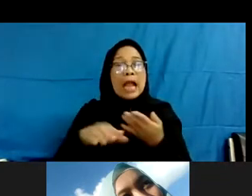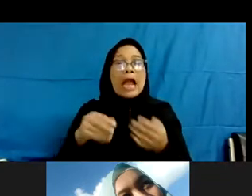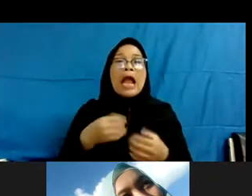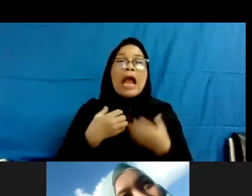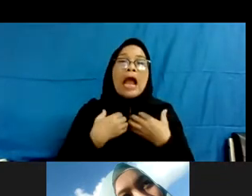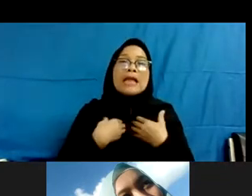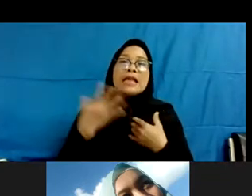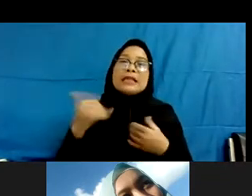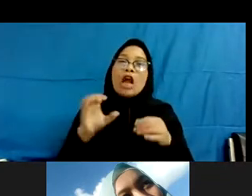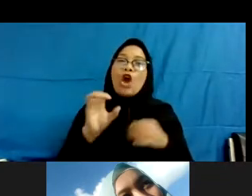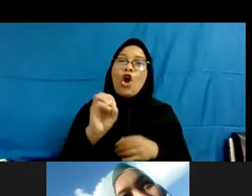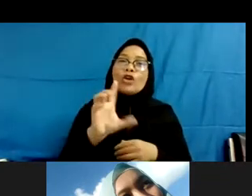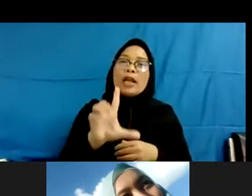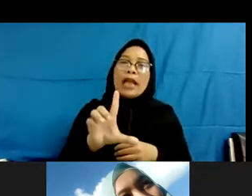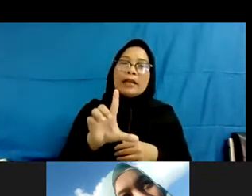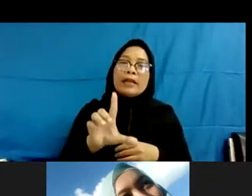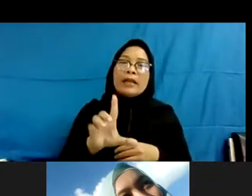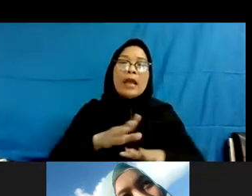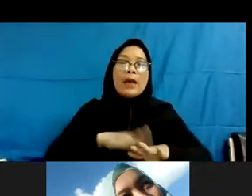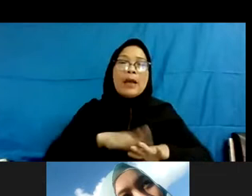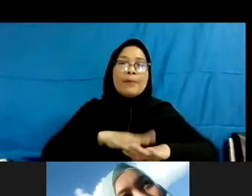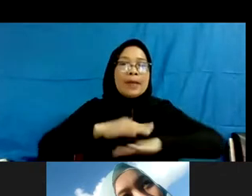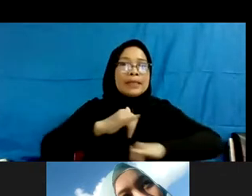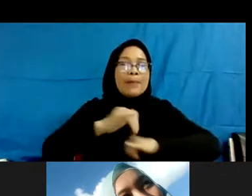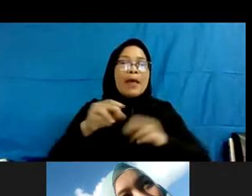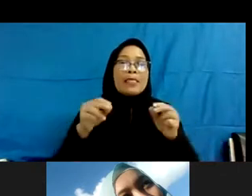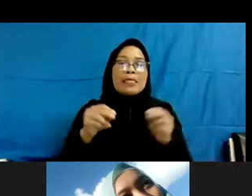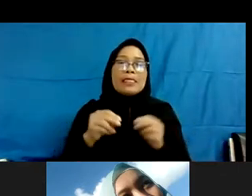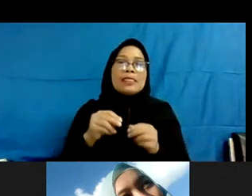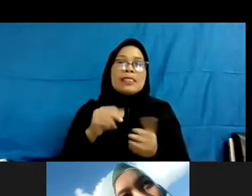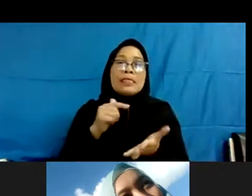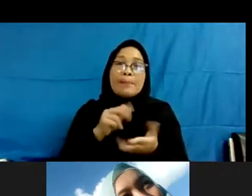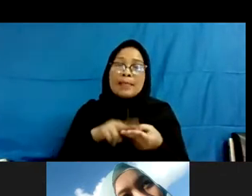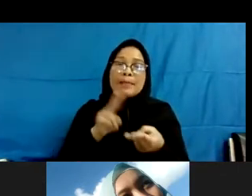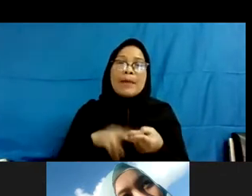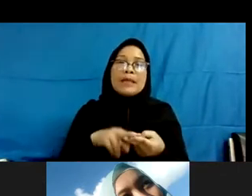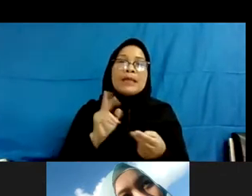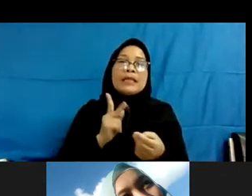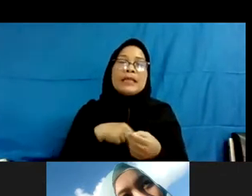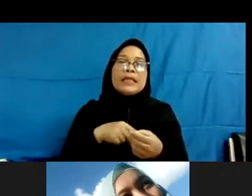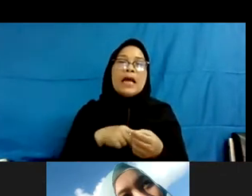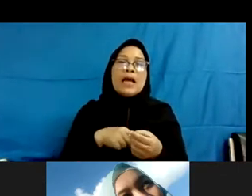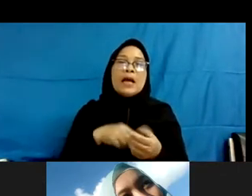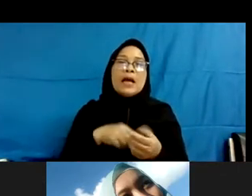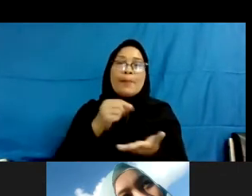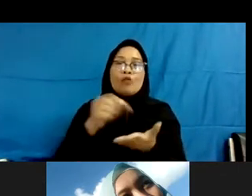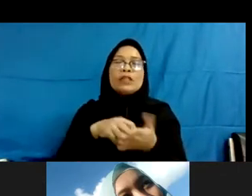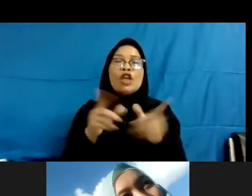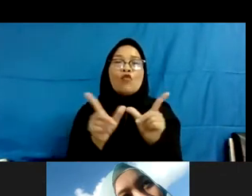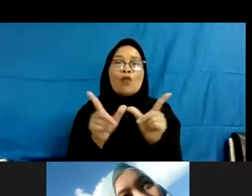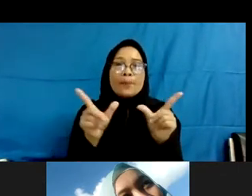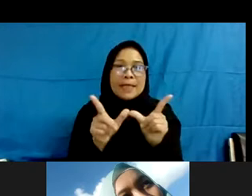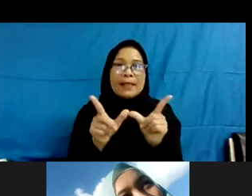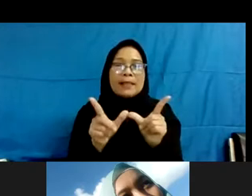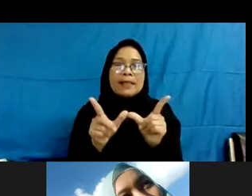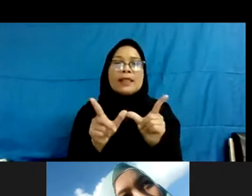bersama teman-teman juga kita ada mengelola website kartunet.com gitu. Nanti kita cerita tentang itu lagi. Jadi intinya huruf R